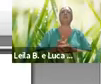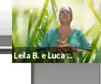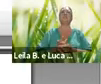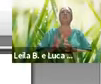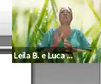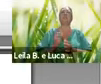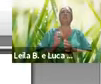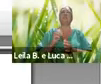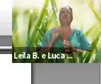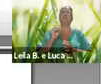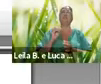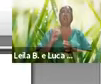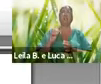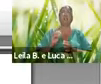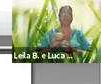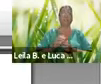anime